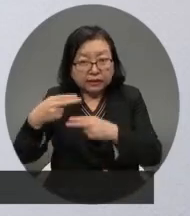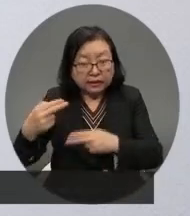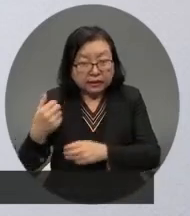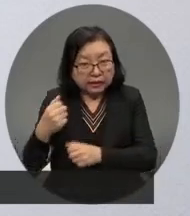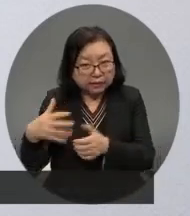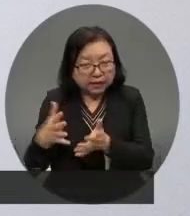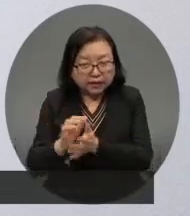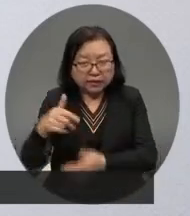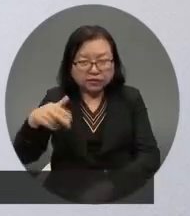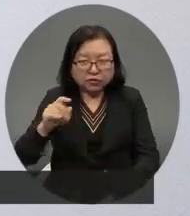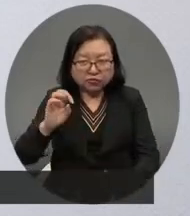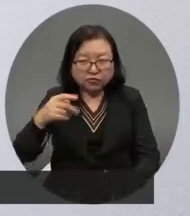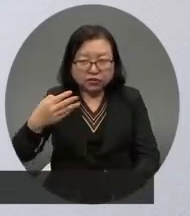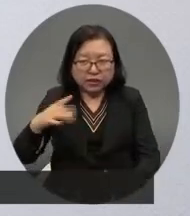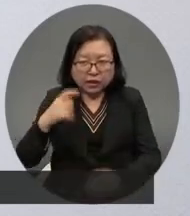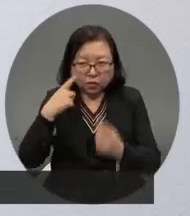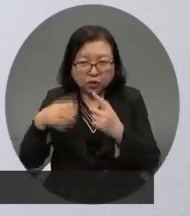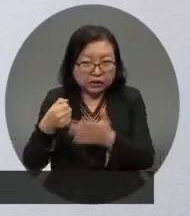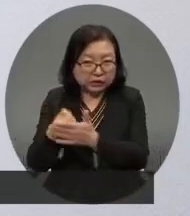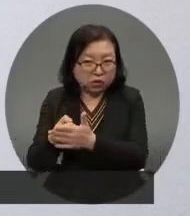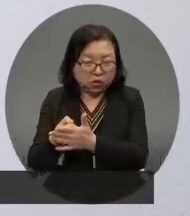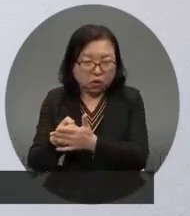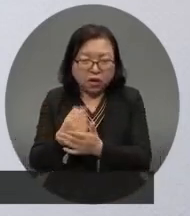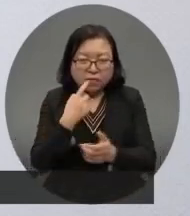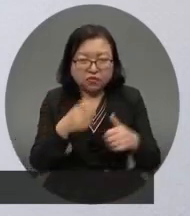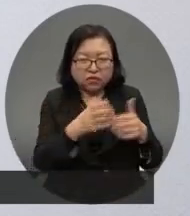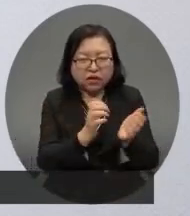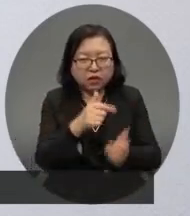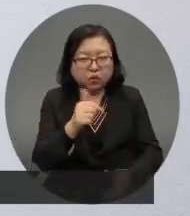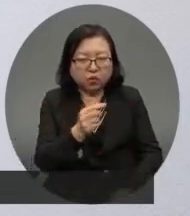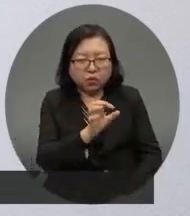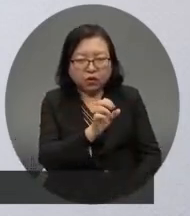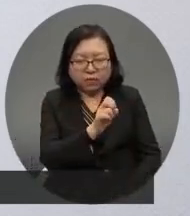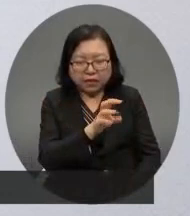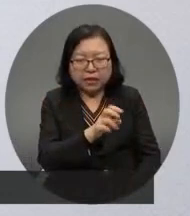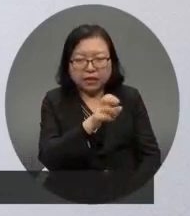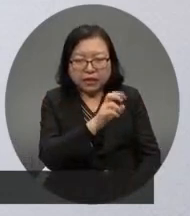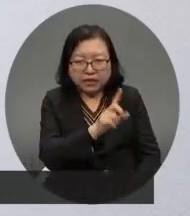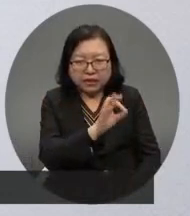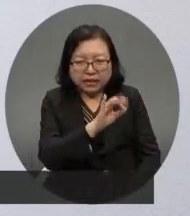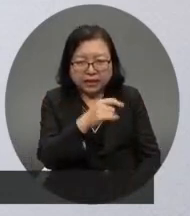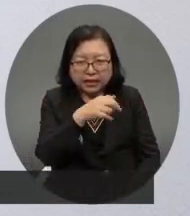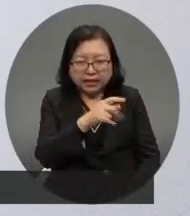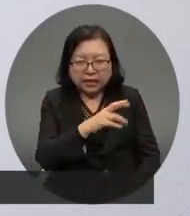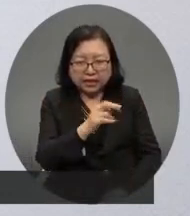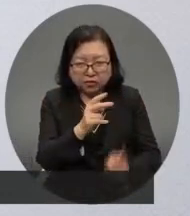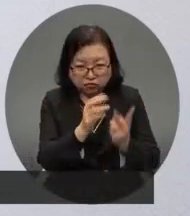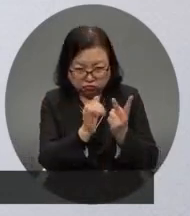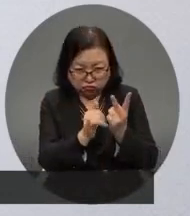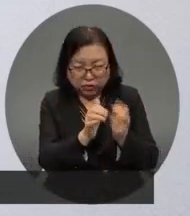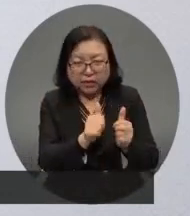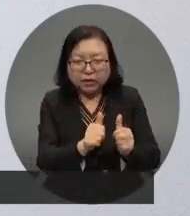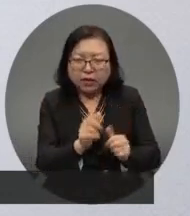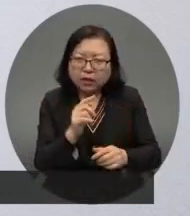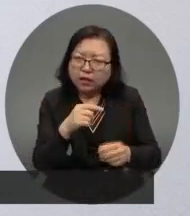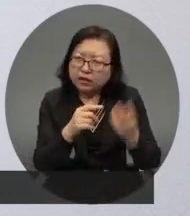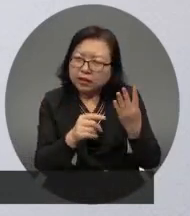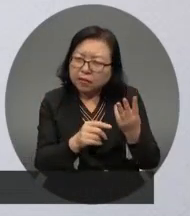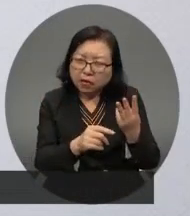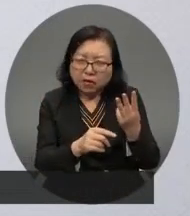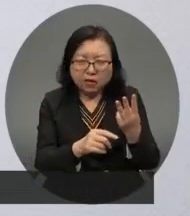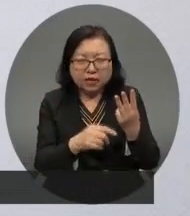국민의힘은 정우택 공천이 확정됐고, 민주당은 노영민, 이강일 2인 경선이 다음 달 4일에서 6일